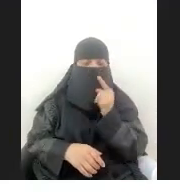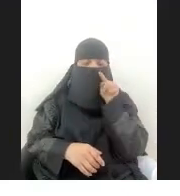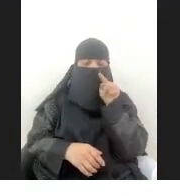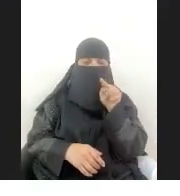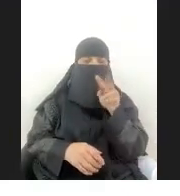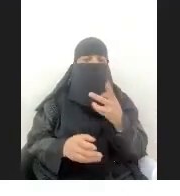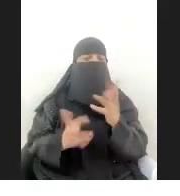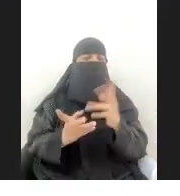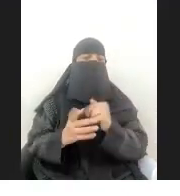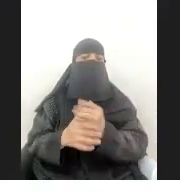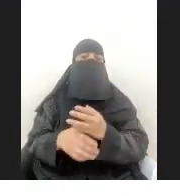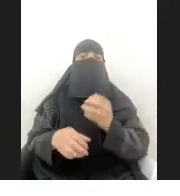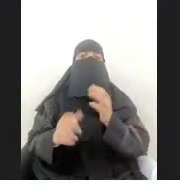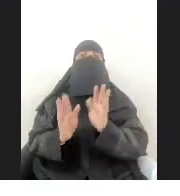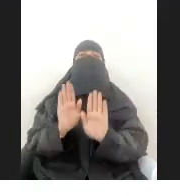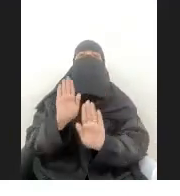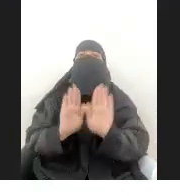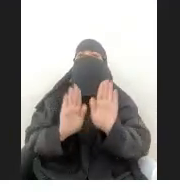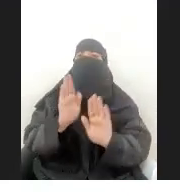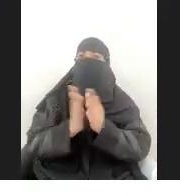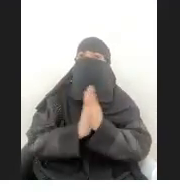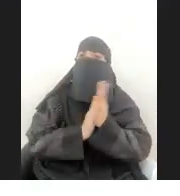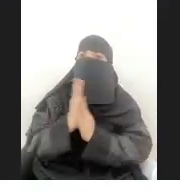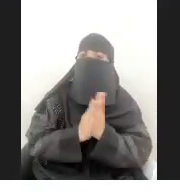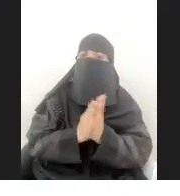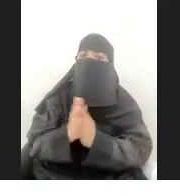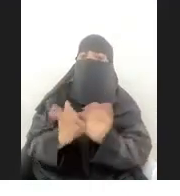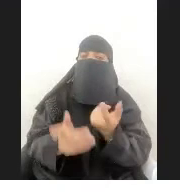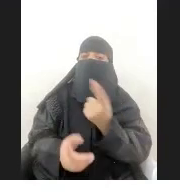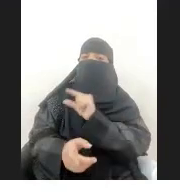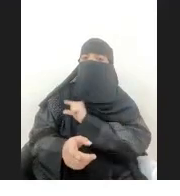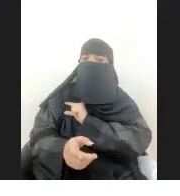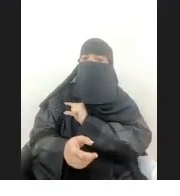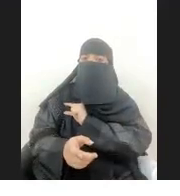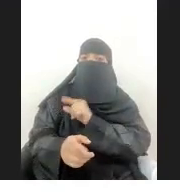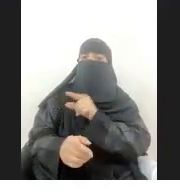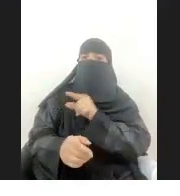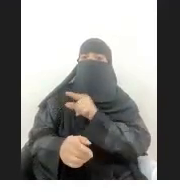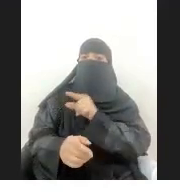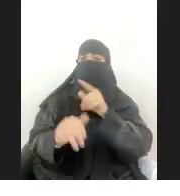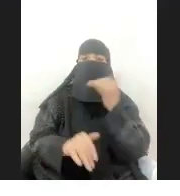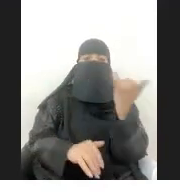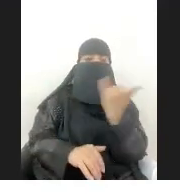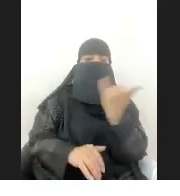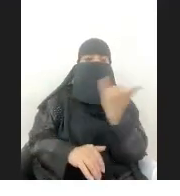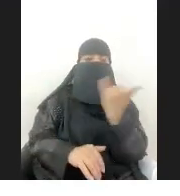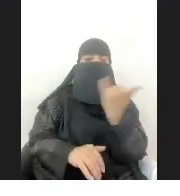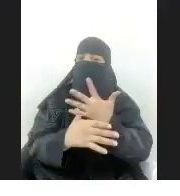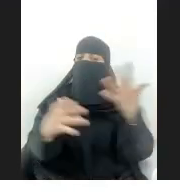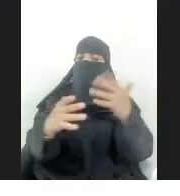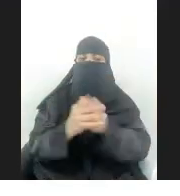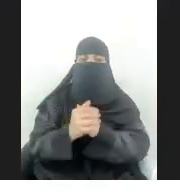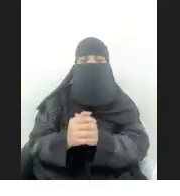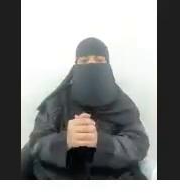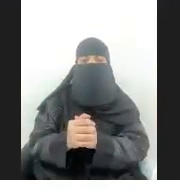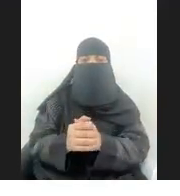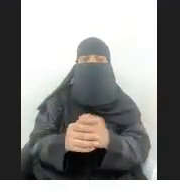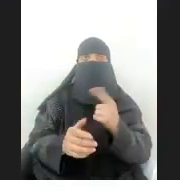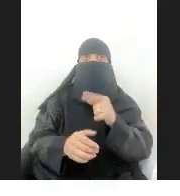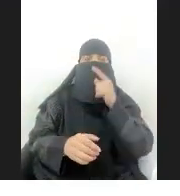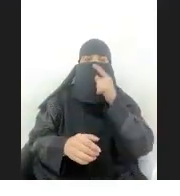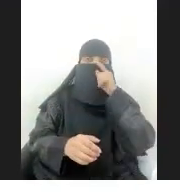هي تفاعل الطلاب. موضوع تفاعل الطلاب هو موضوع كبير، وإحنا دائماً يعني يبغاله